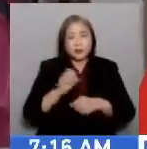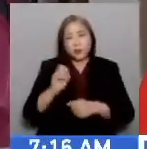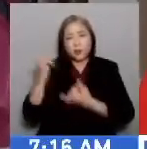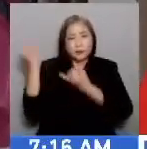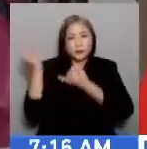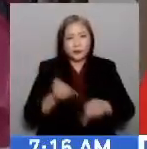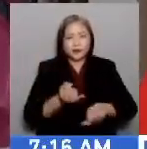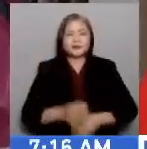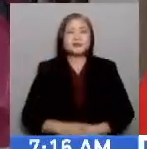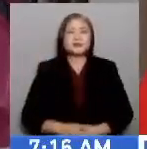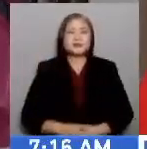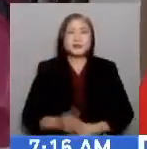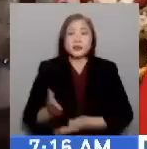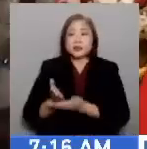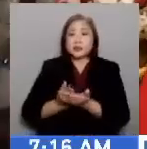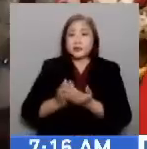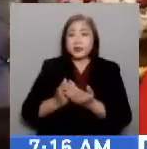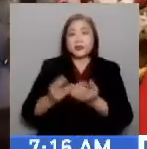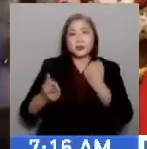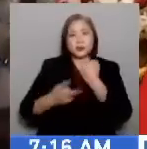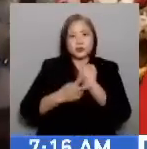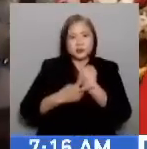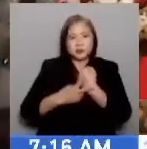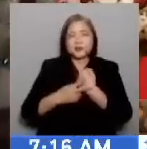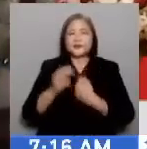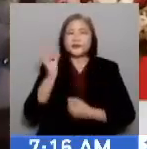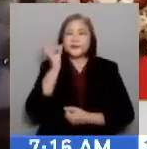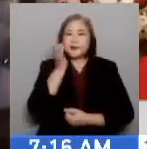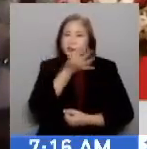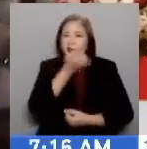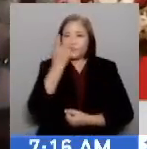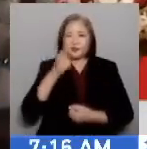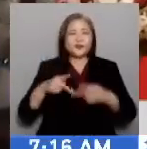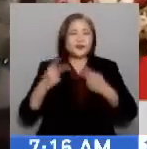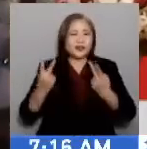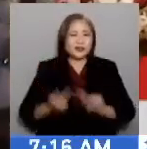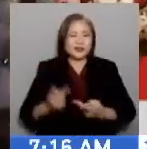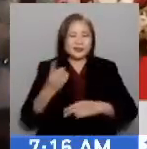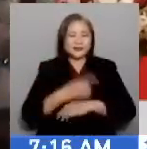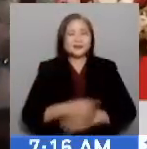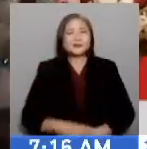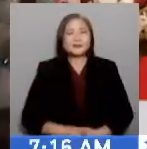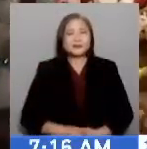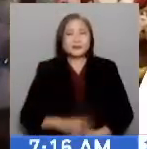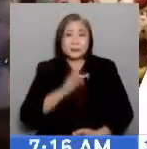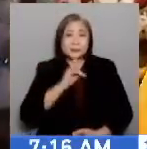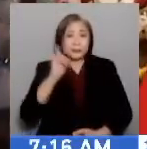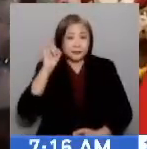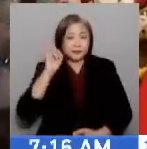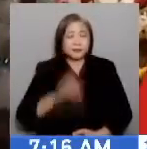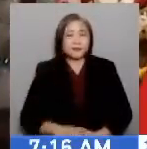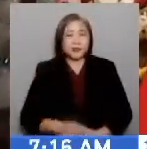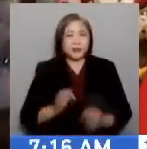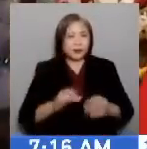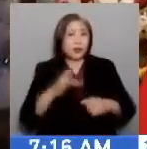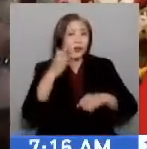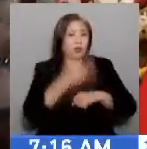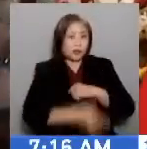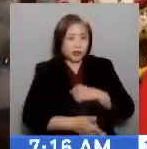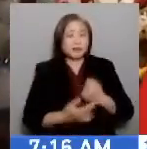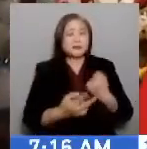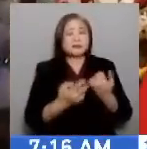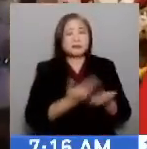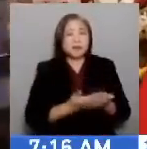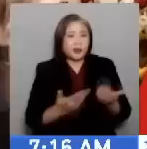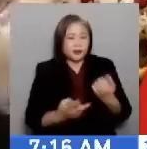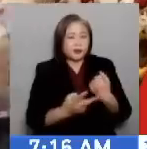bulaklak para sa araw ng mga puso. Ay kasi sir, kapag umaga yung ano, kapag maaga sila yung mag-order